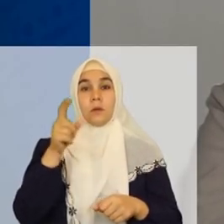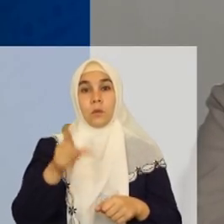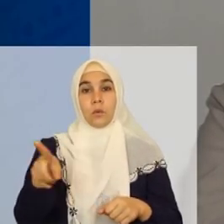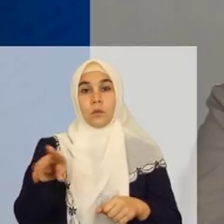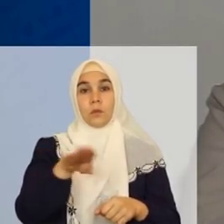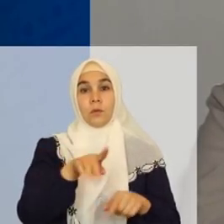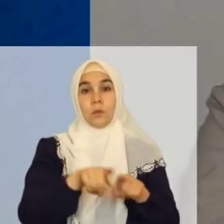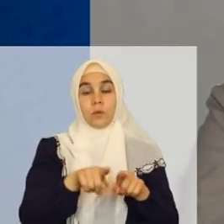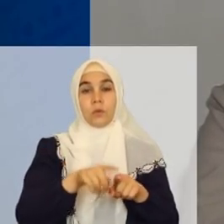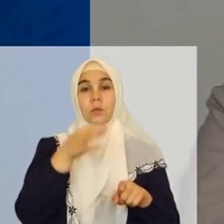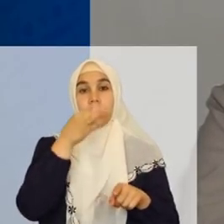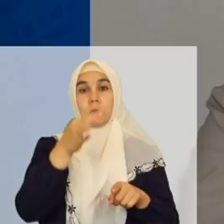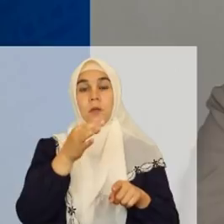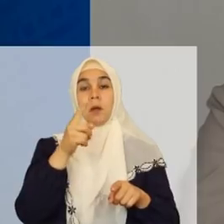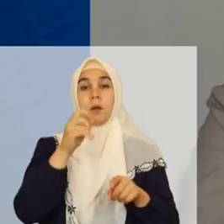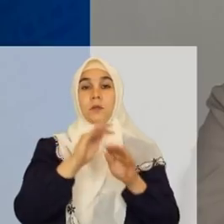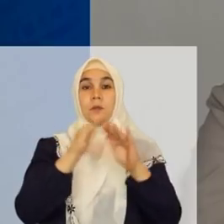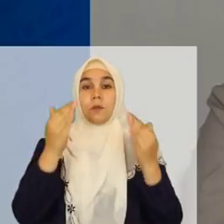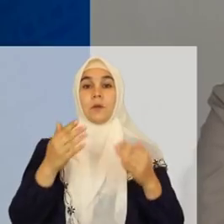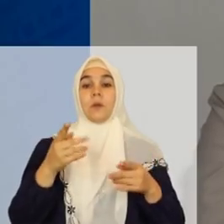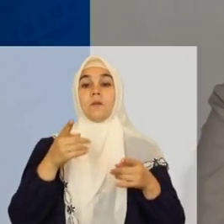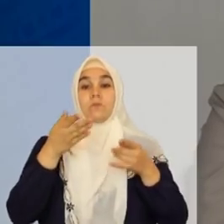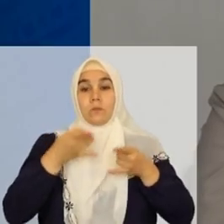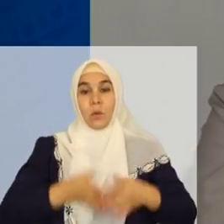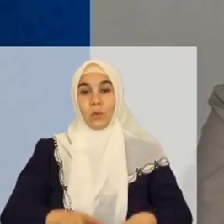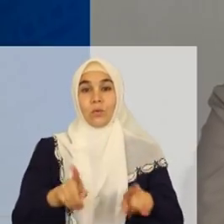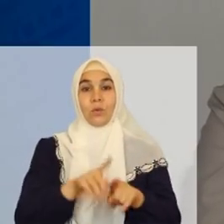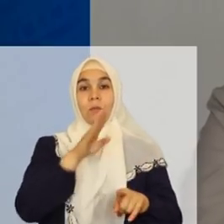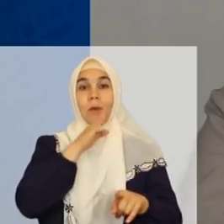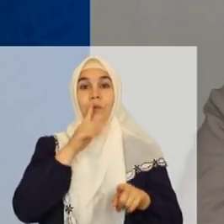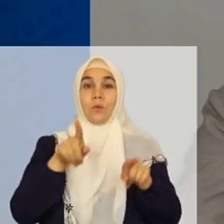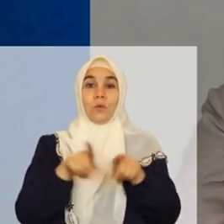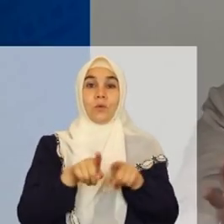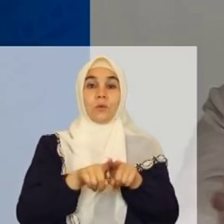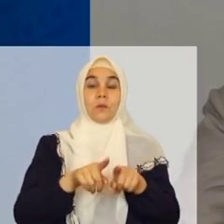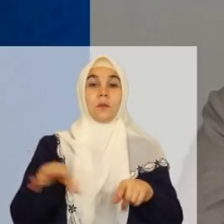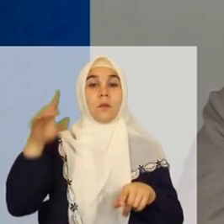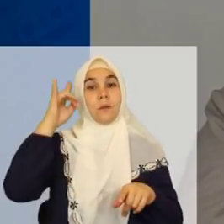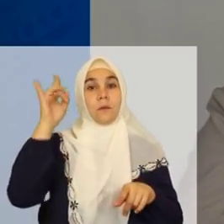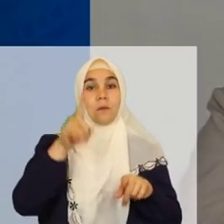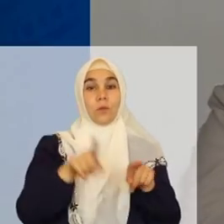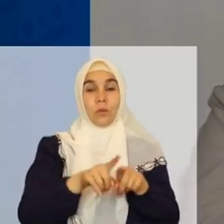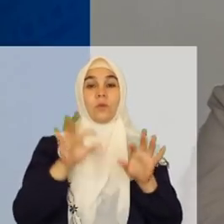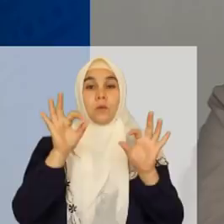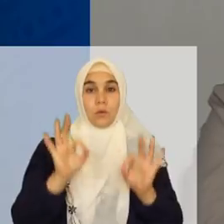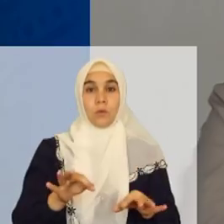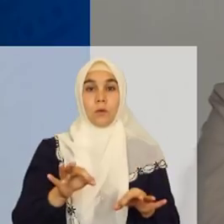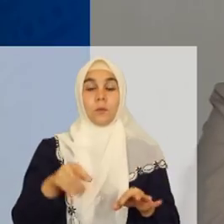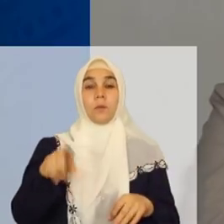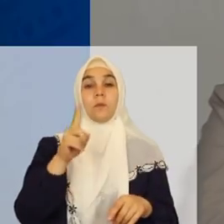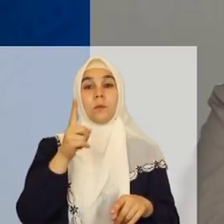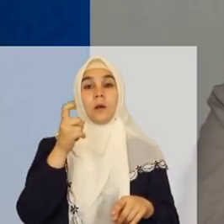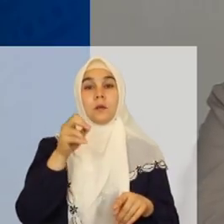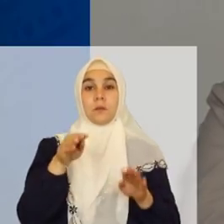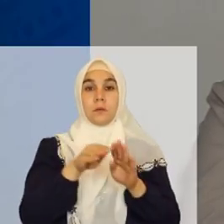Odamlarning ichida hacni kabul bo'lsa onasidan yangi tug'ilganday bo'lar ekan degan tushuncha keng tarqagan. To'g'ri tushuncha, chunki hadisda